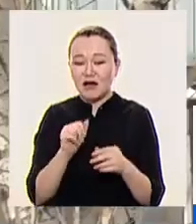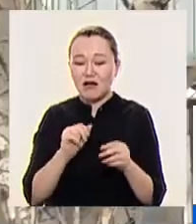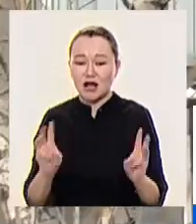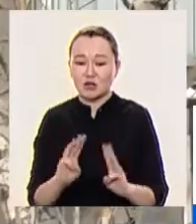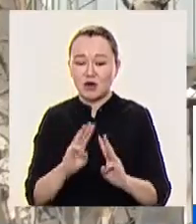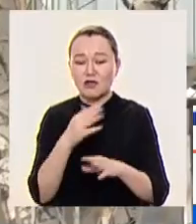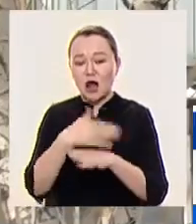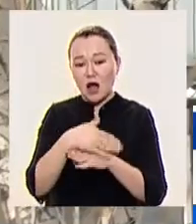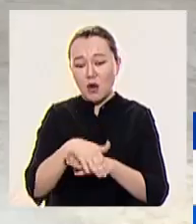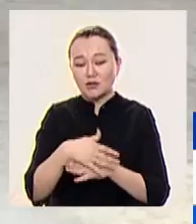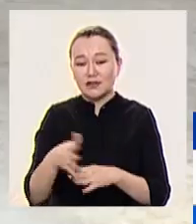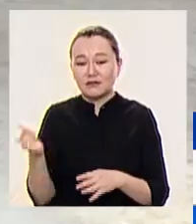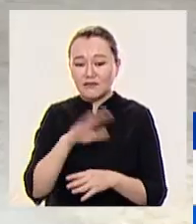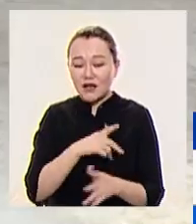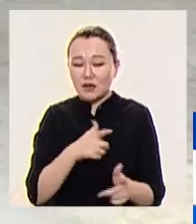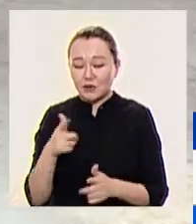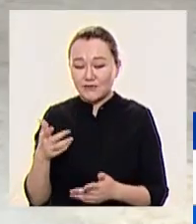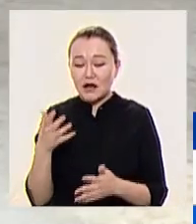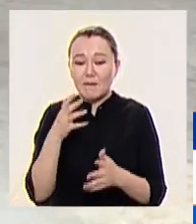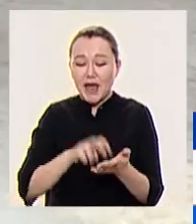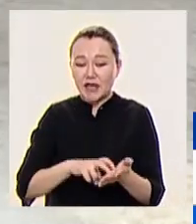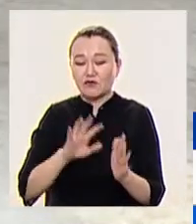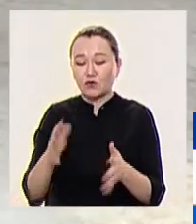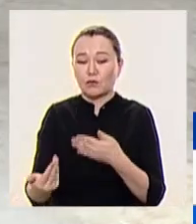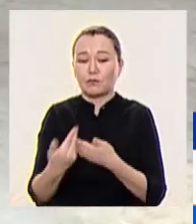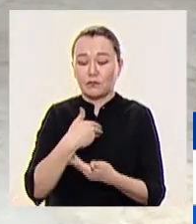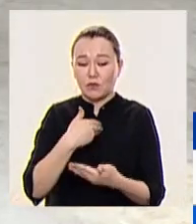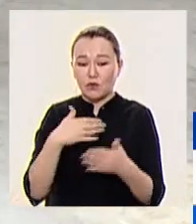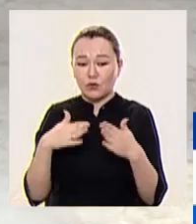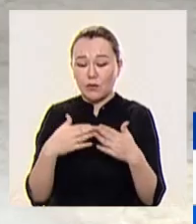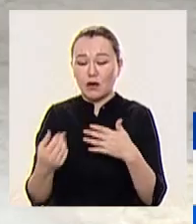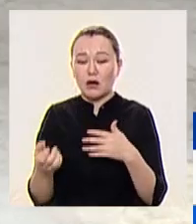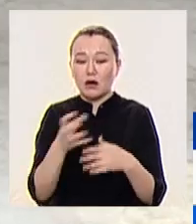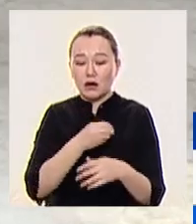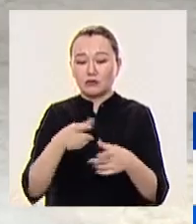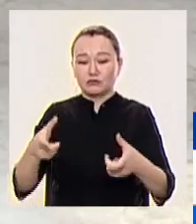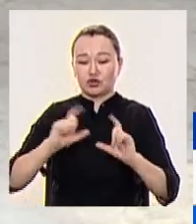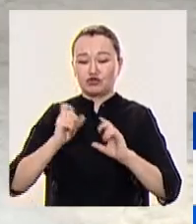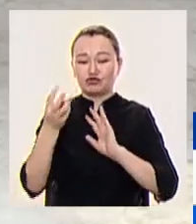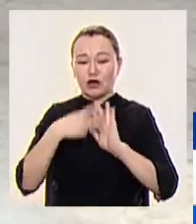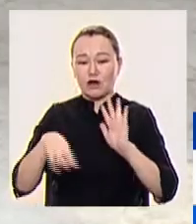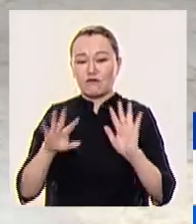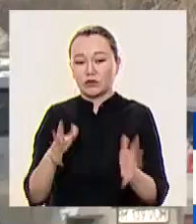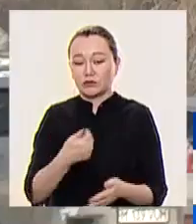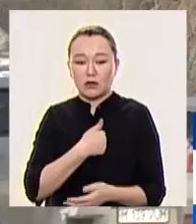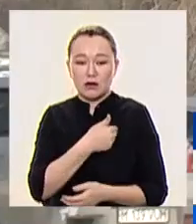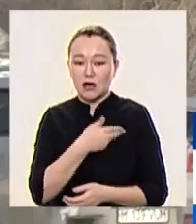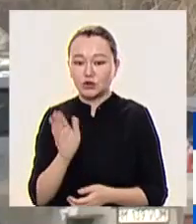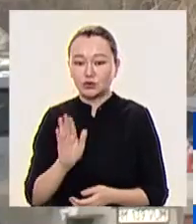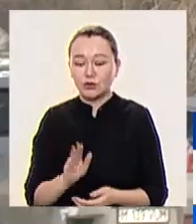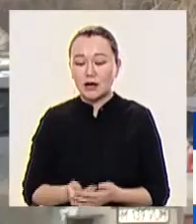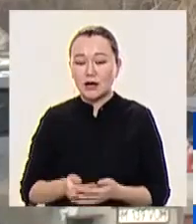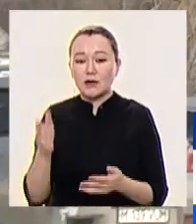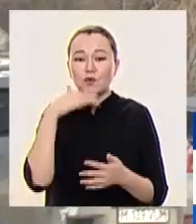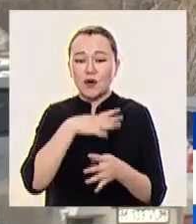на улице готовить. И теперь бояться сидеть, что к тебе в двери постучат и выкатят тебе квитанцию со штрафом, тоже бы не хотелось.